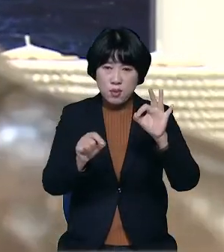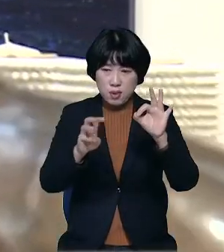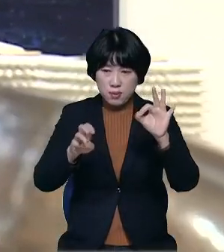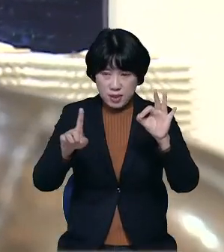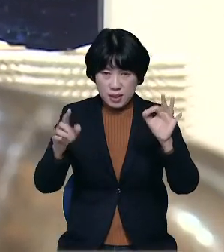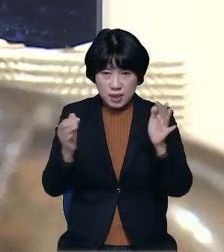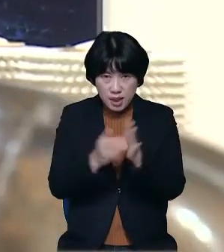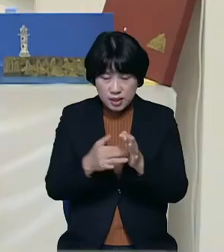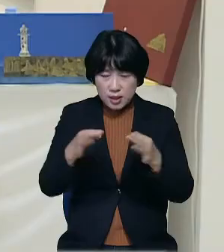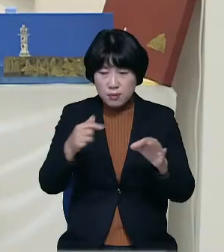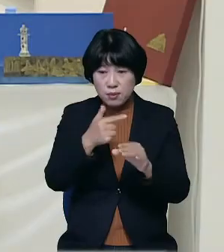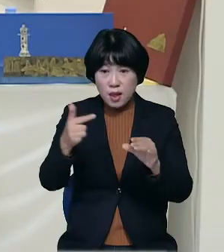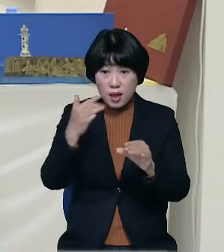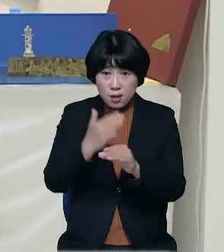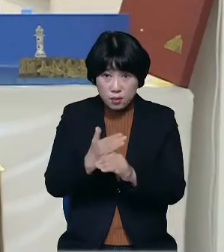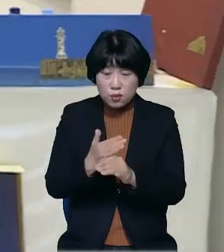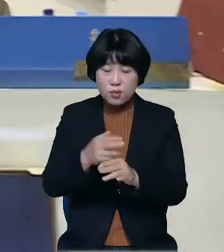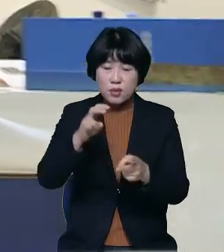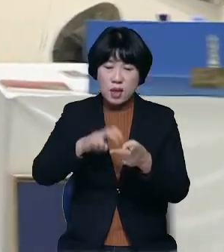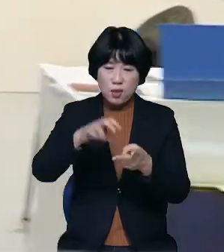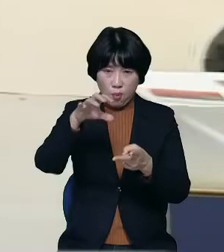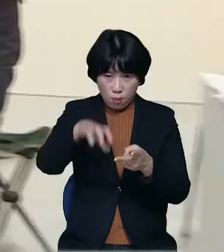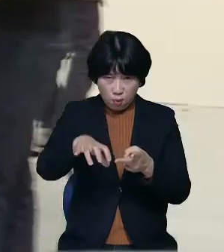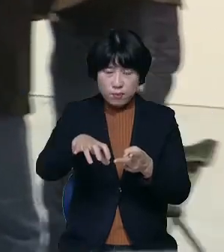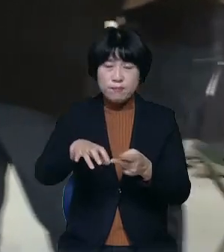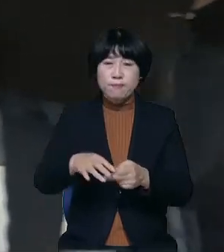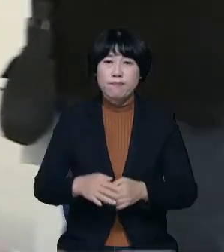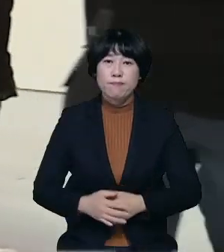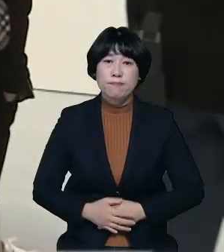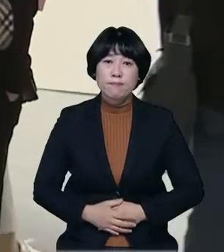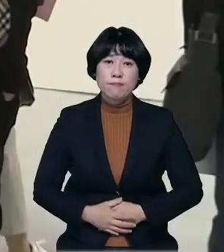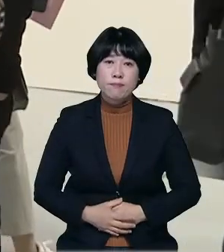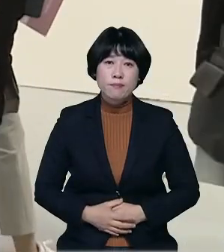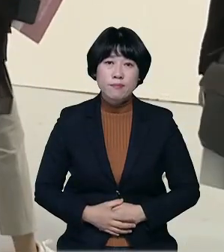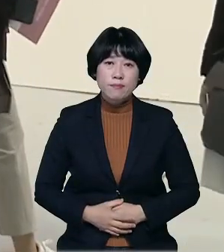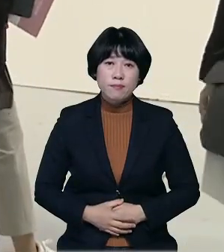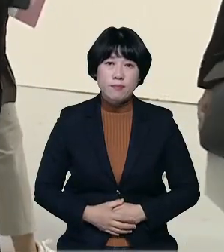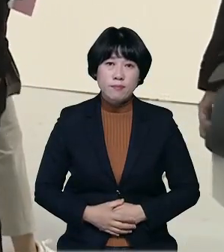31일까지 광주 김대중 컨벤션 센터에서 계속됩니다. KBC 임소영입니다.